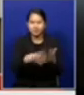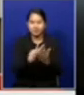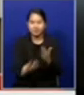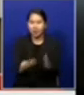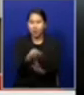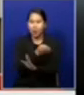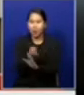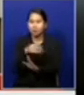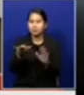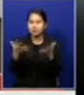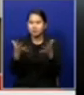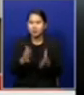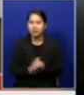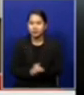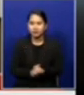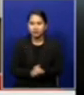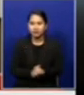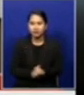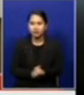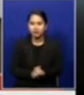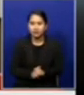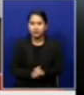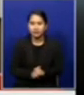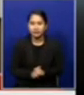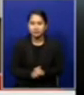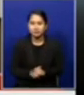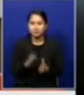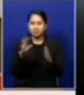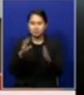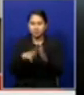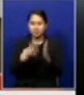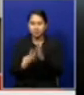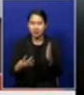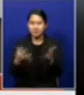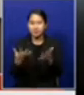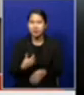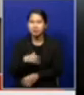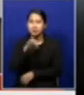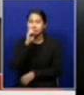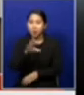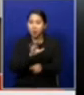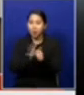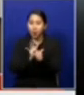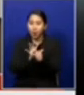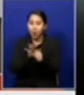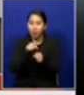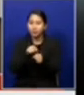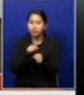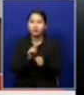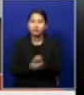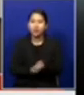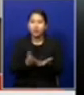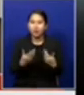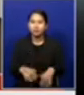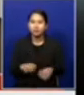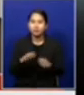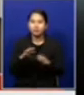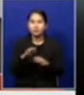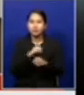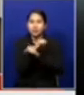ปิดไว้ก่อนเอายาแรงไว้ก่อนวันนี้อ้างแต่โควิด-19 อย่างเดียวแล้วปลอดภัยทุกเรื่